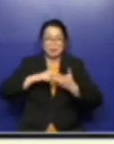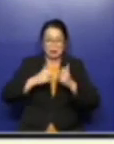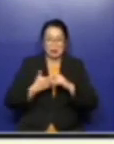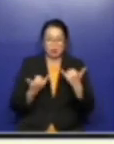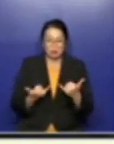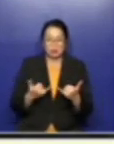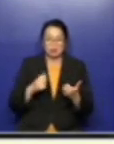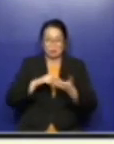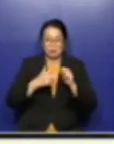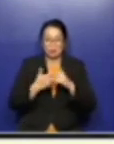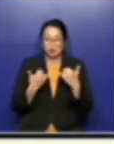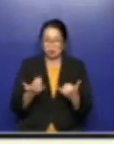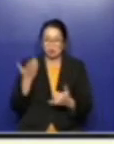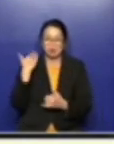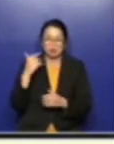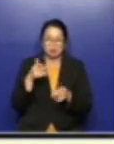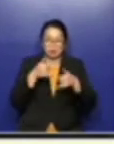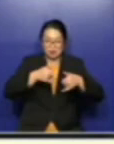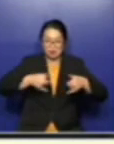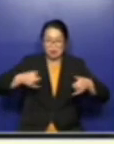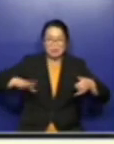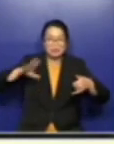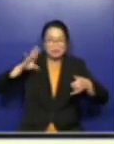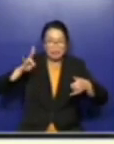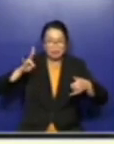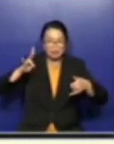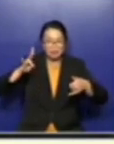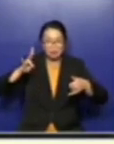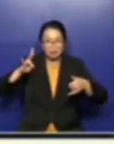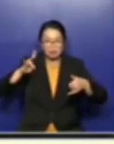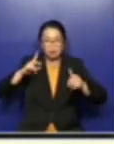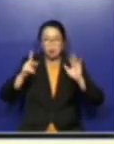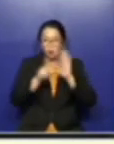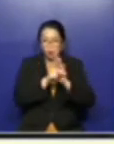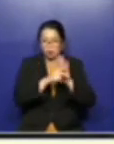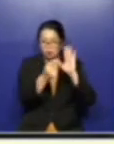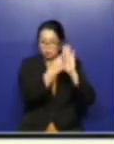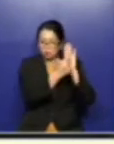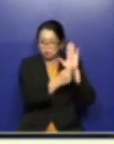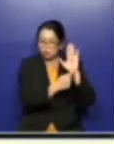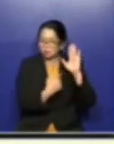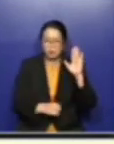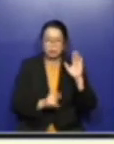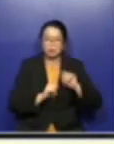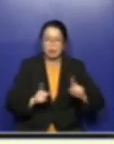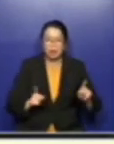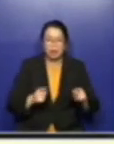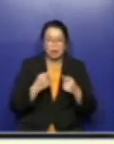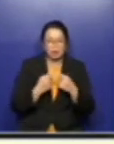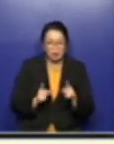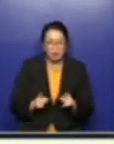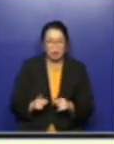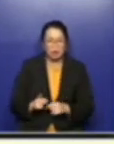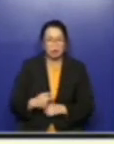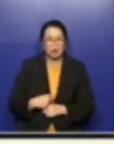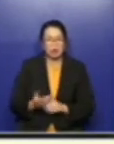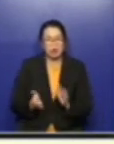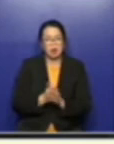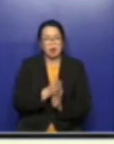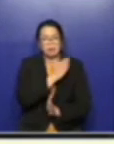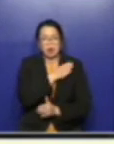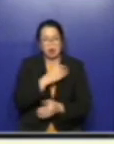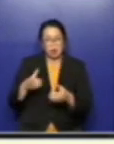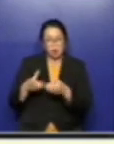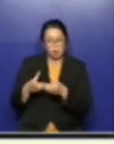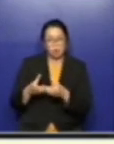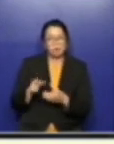7รูปเนี่ยมันไม่เข้าประเด็นแบบนั้น ส่วนที่จะมาอ้างว่าพระภิกษุกลุ่มนี้